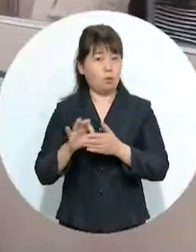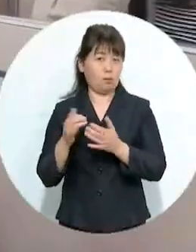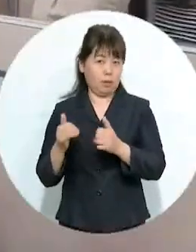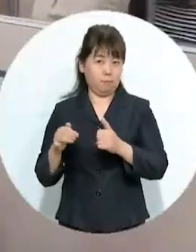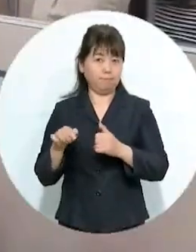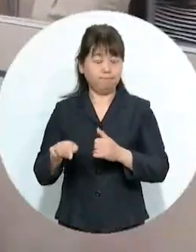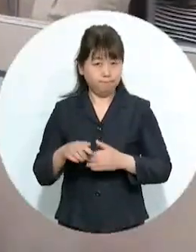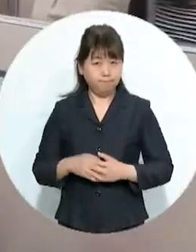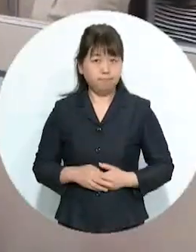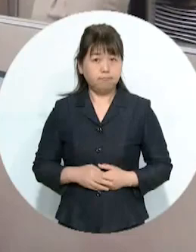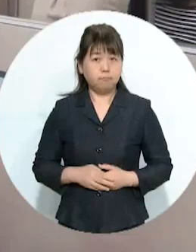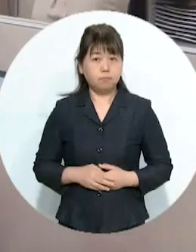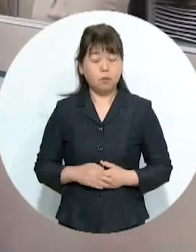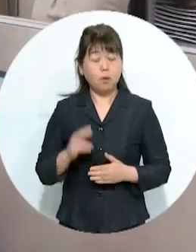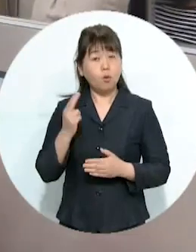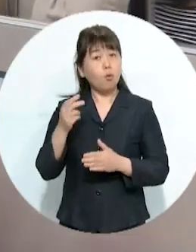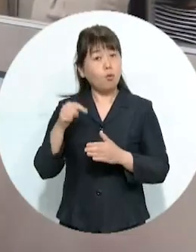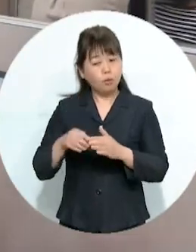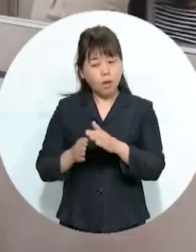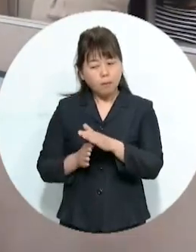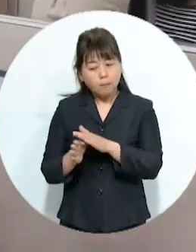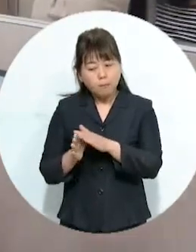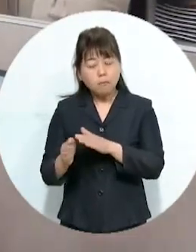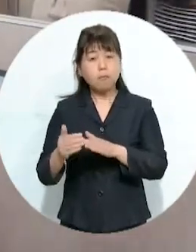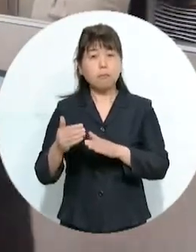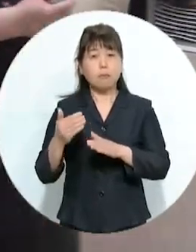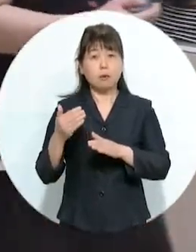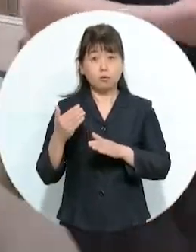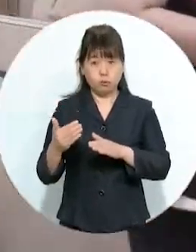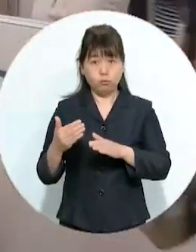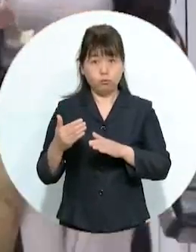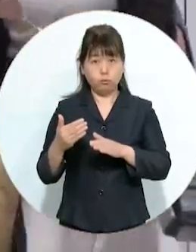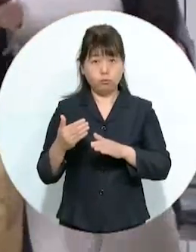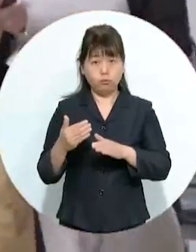都内に9路線180の駅が存在し、